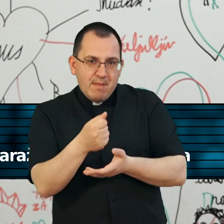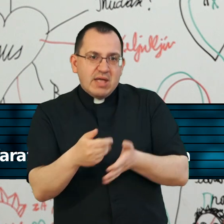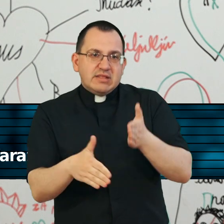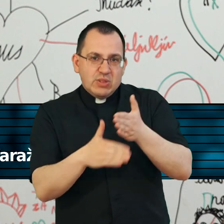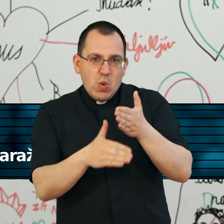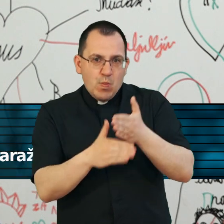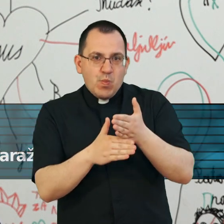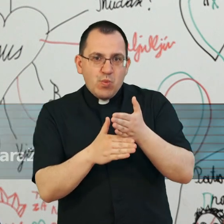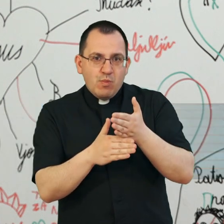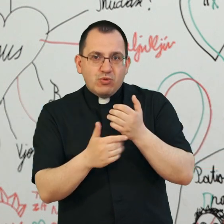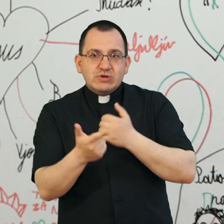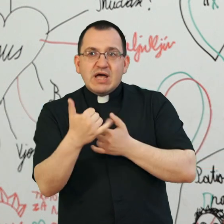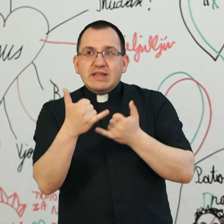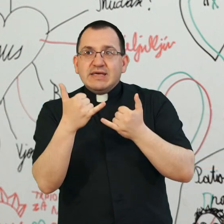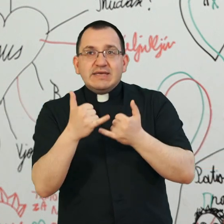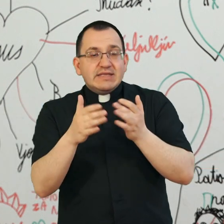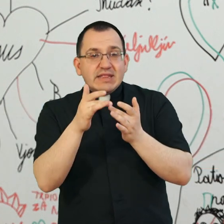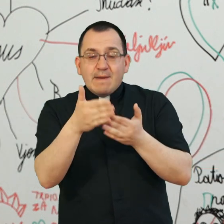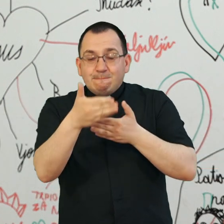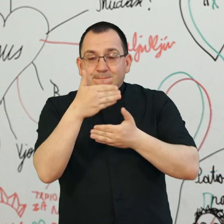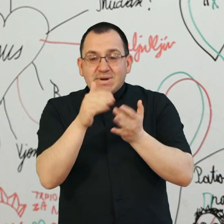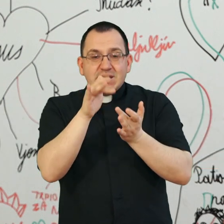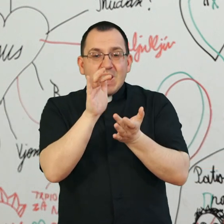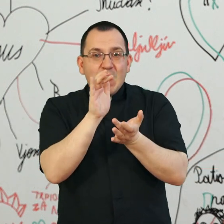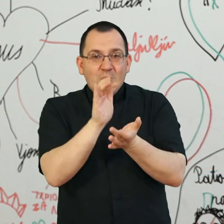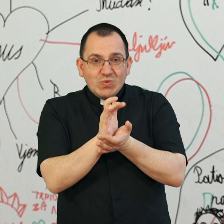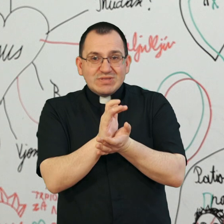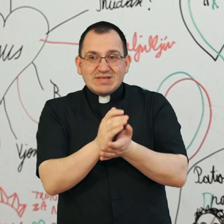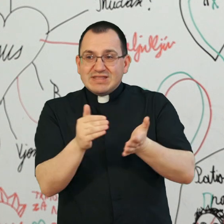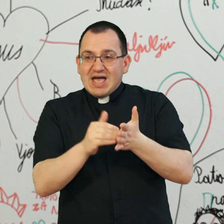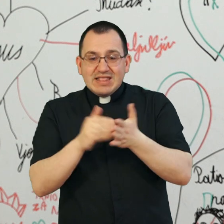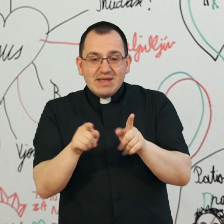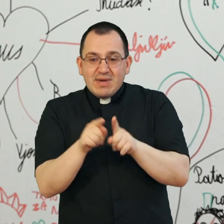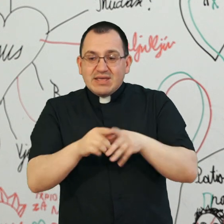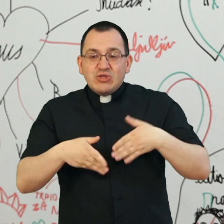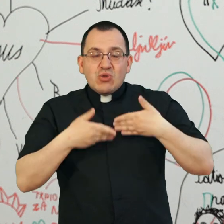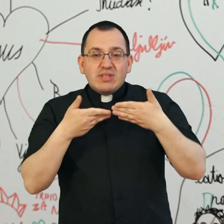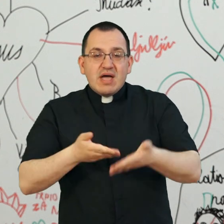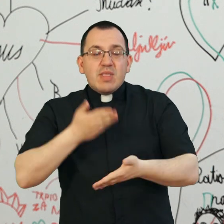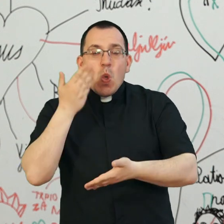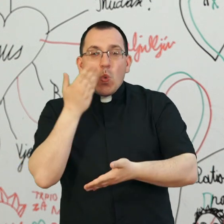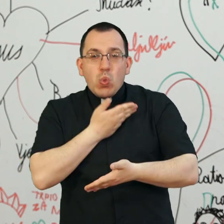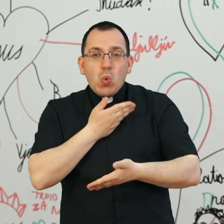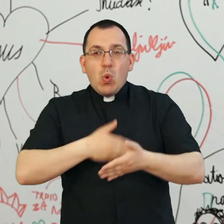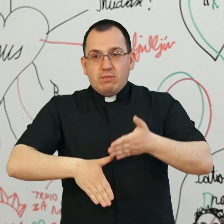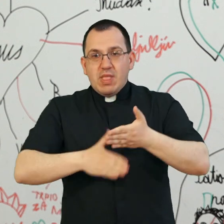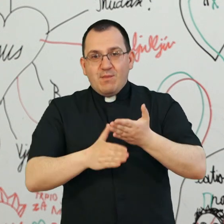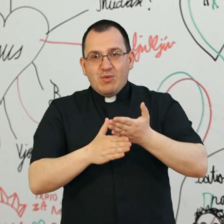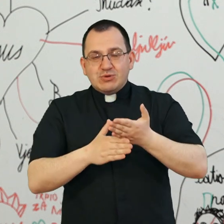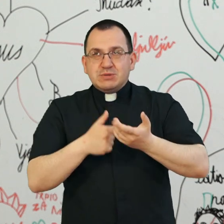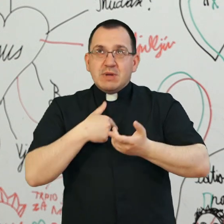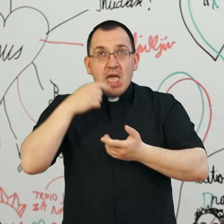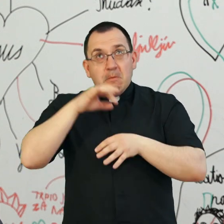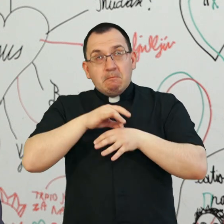vremenima, pogotovo evo pred Uskrsa, inače potrebno je ljudima pružiti nekakvo duhovno osvježenje. Pa sam evo tako došao na zamisao